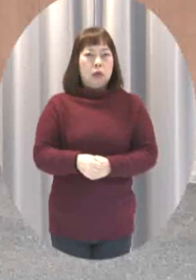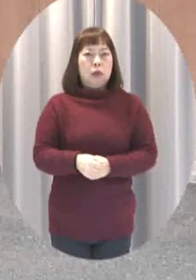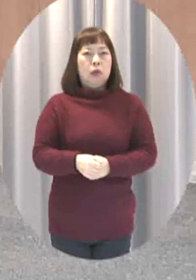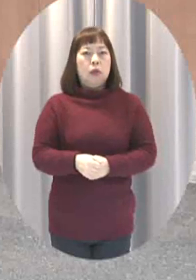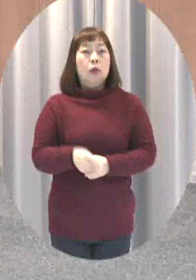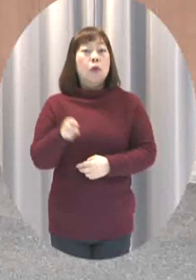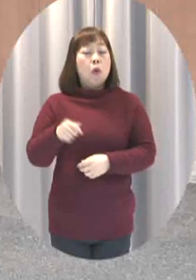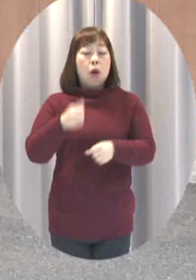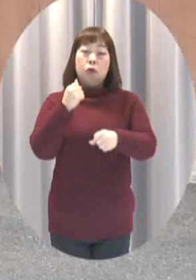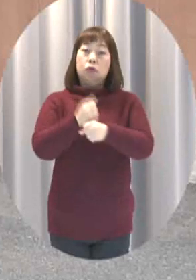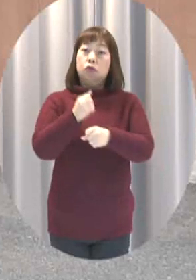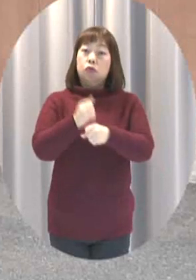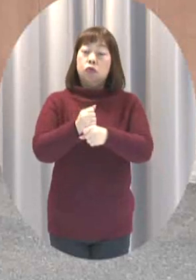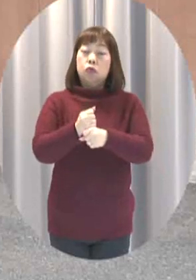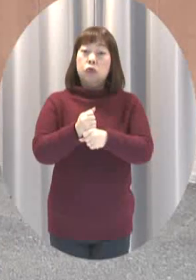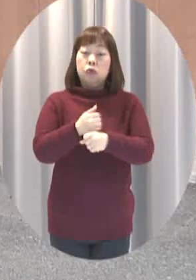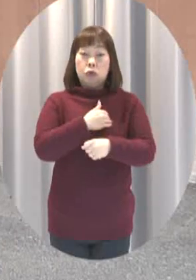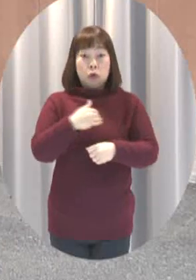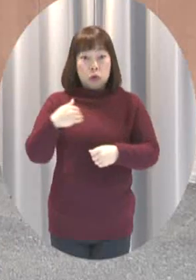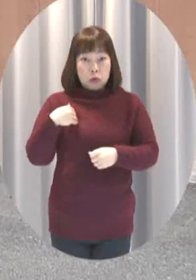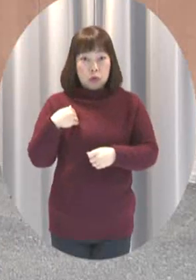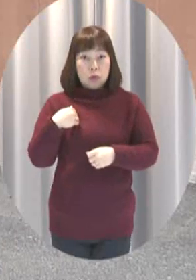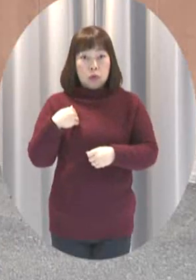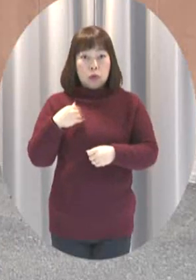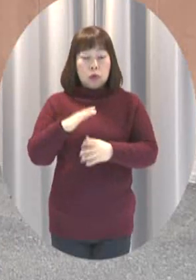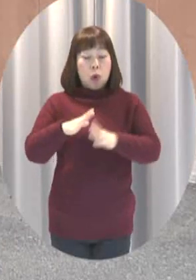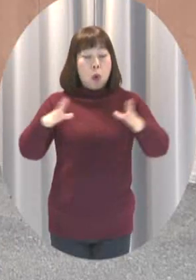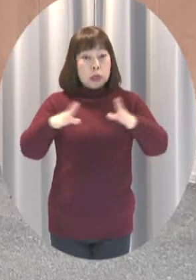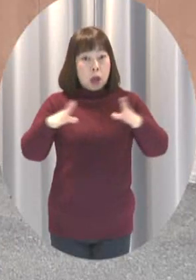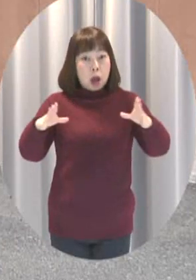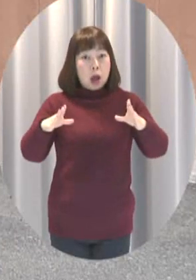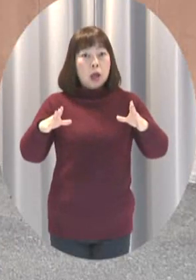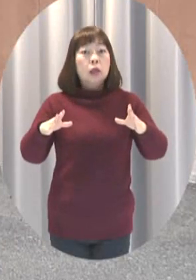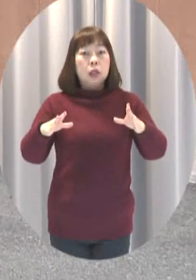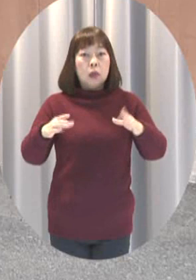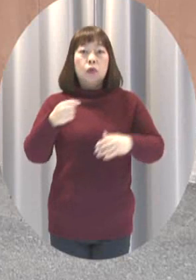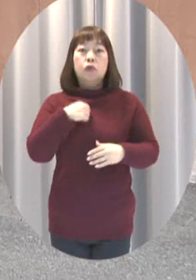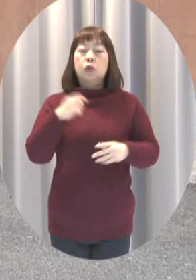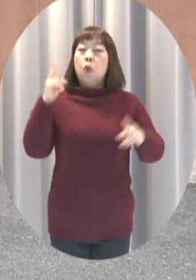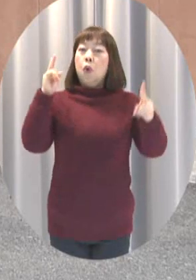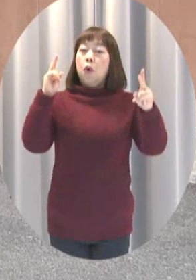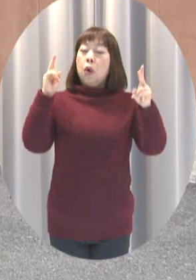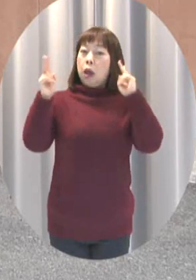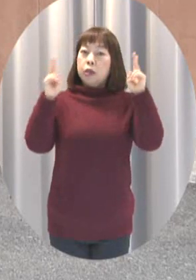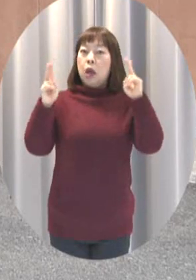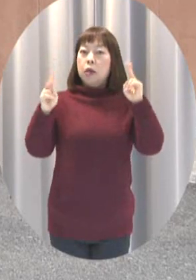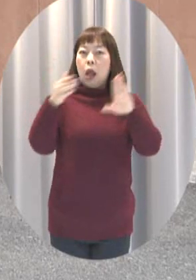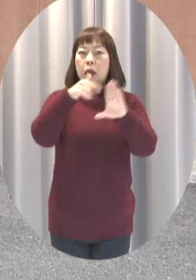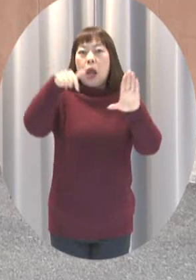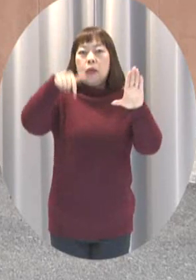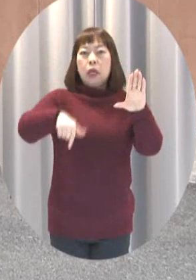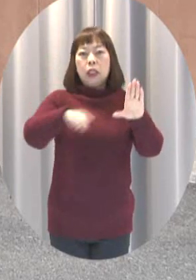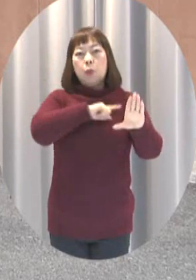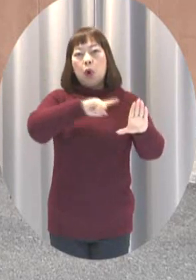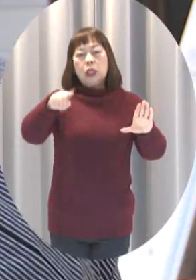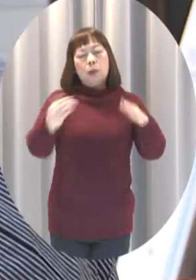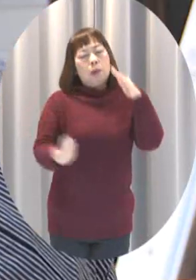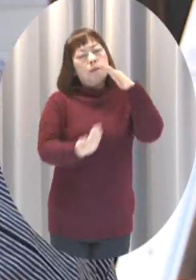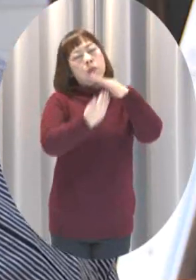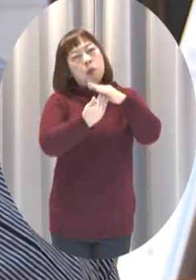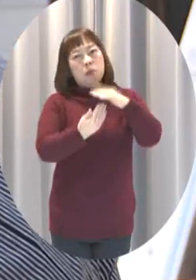産できる規模としましては弊社が関西地区最も優れていると思っております。